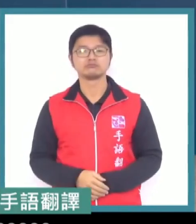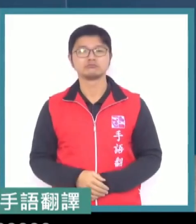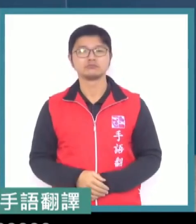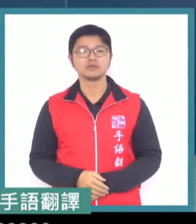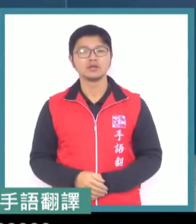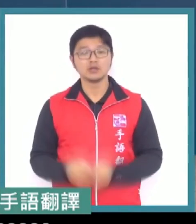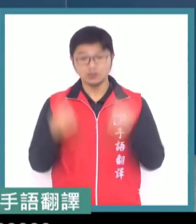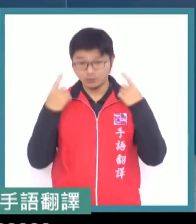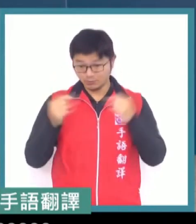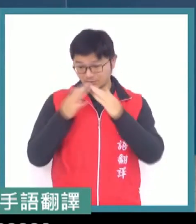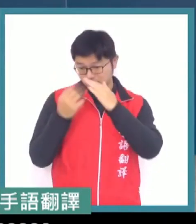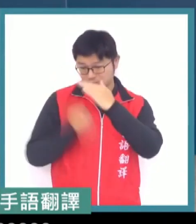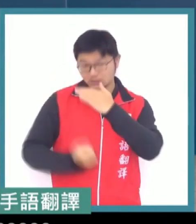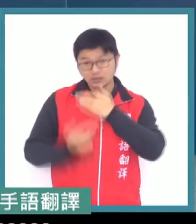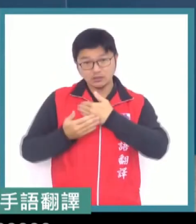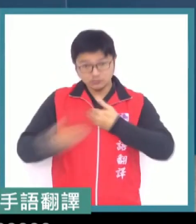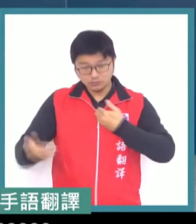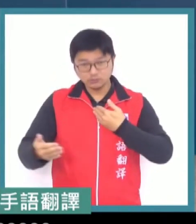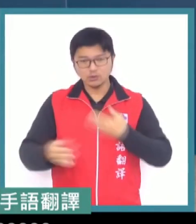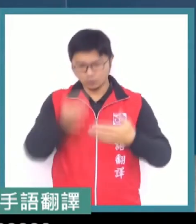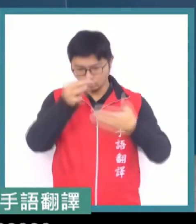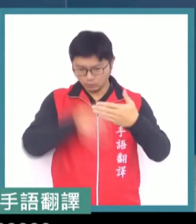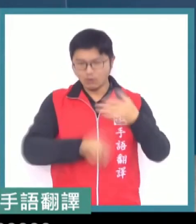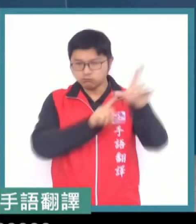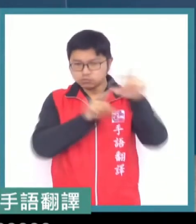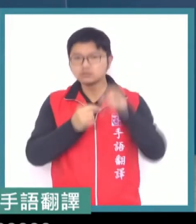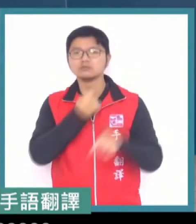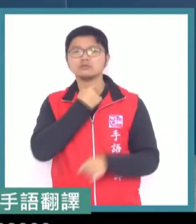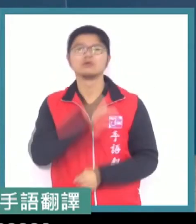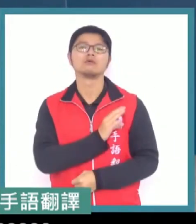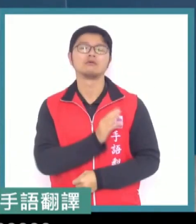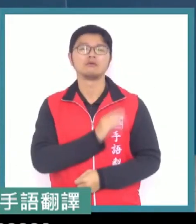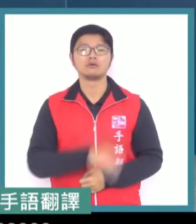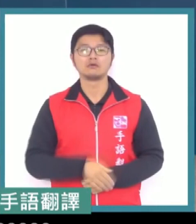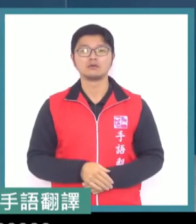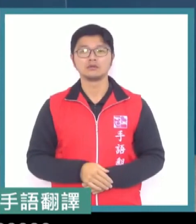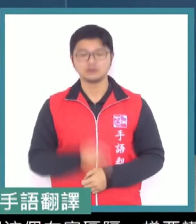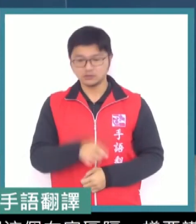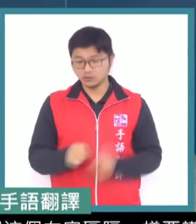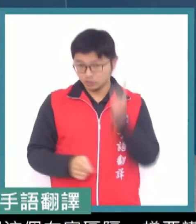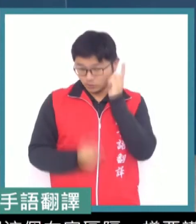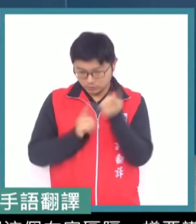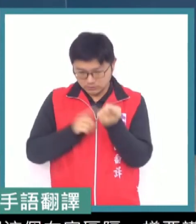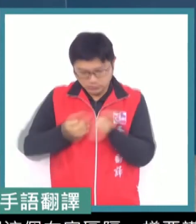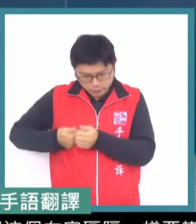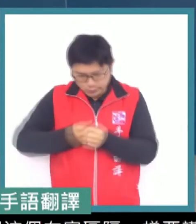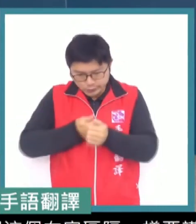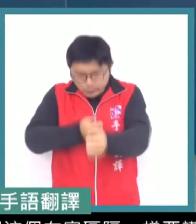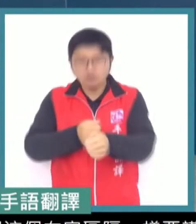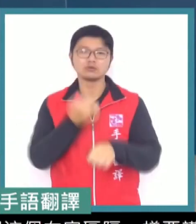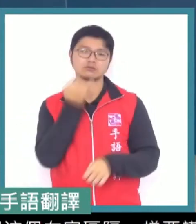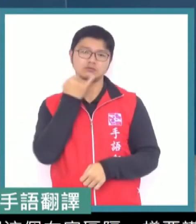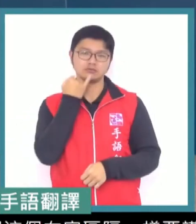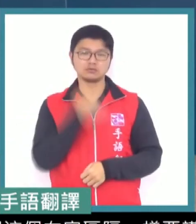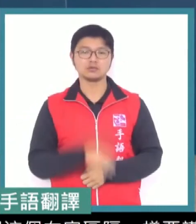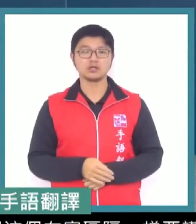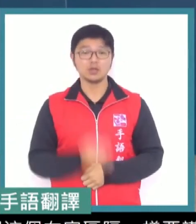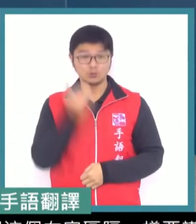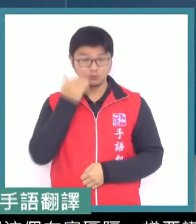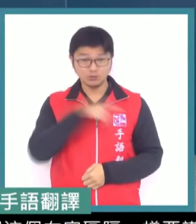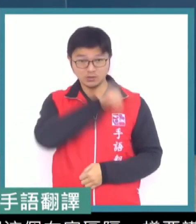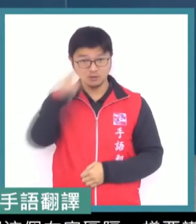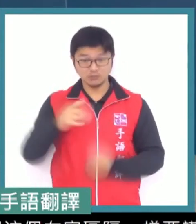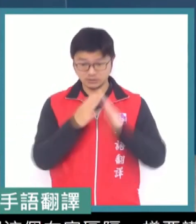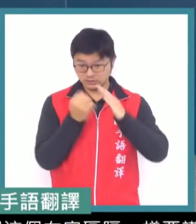家居隔一样要谨守规范，那也有做电子围篱，所以请所有居隔中的民